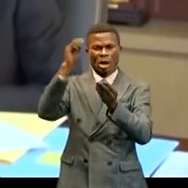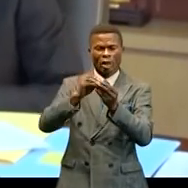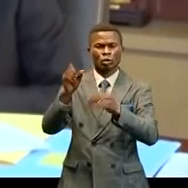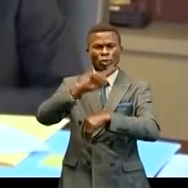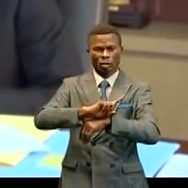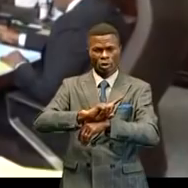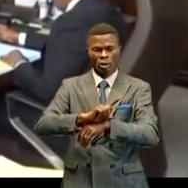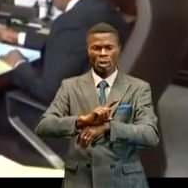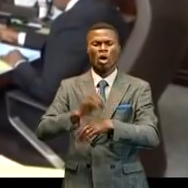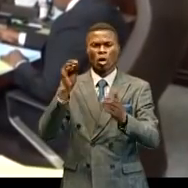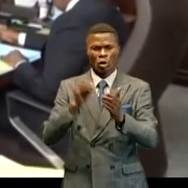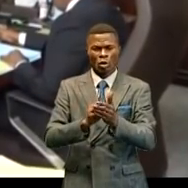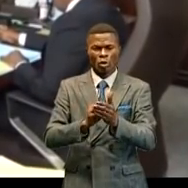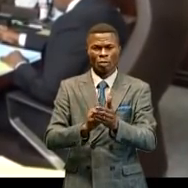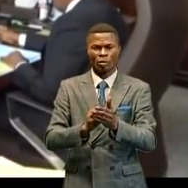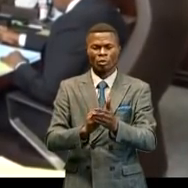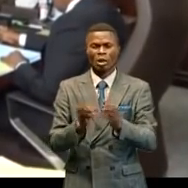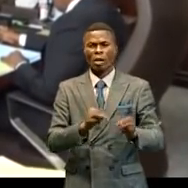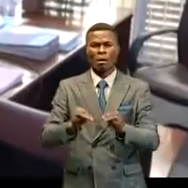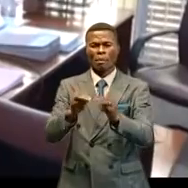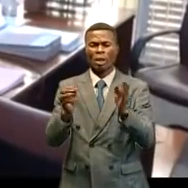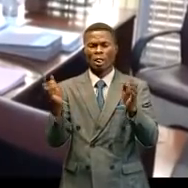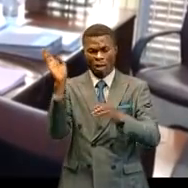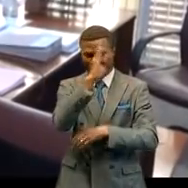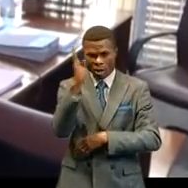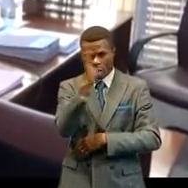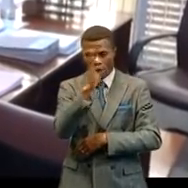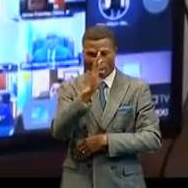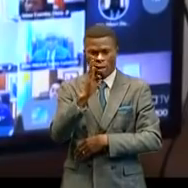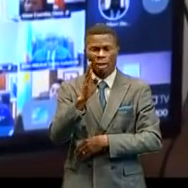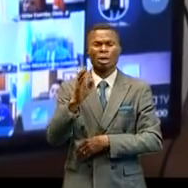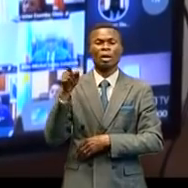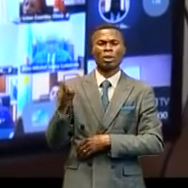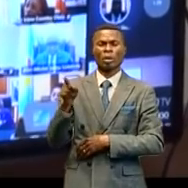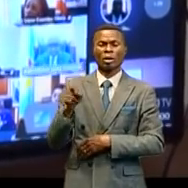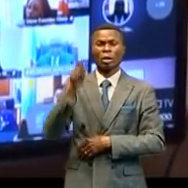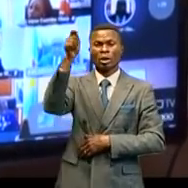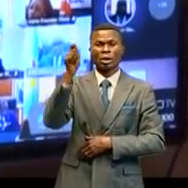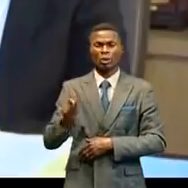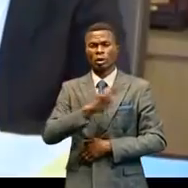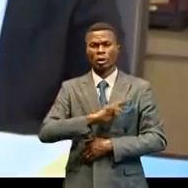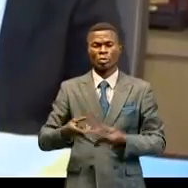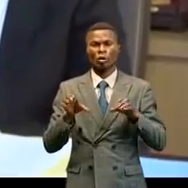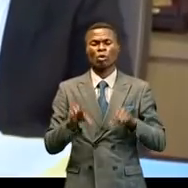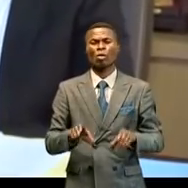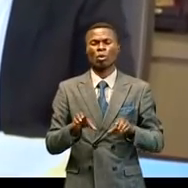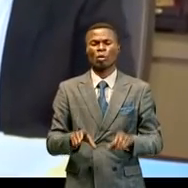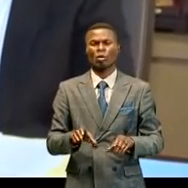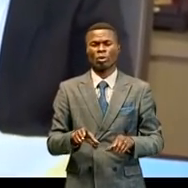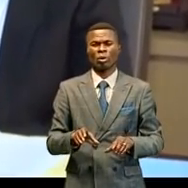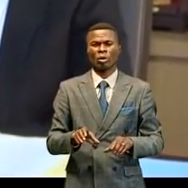Eu égard aux nouvelles méthodes terroristes employées par l'ennemi, les forces armées de la République du